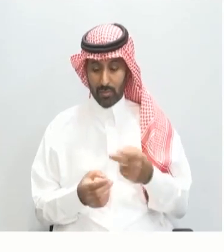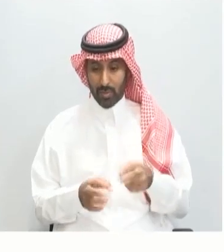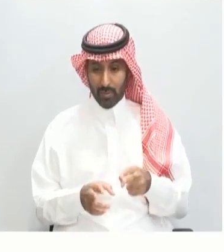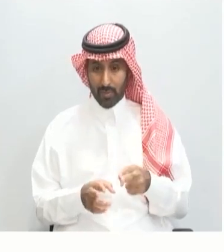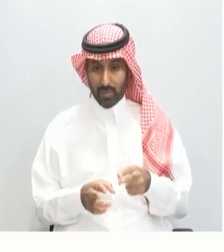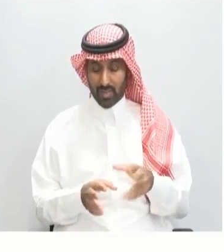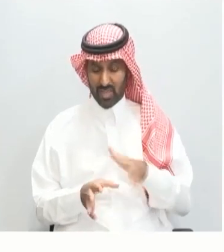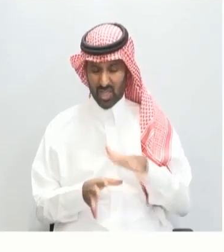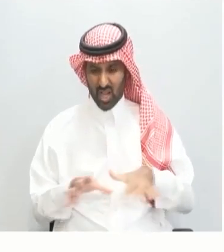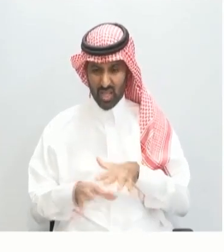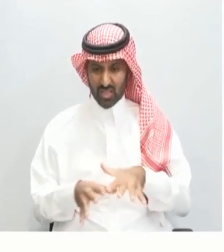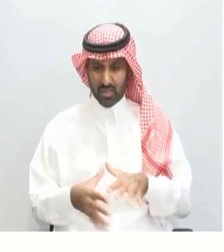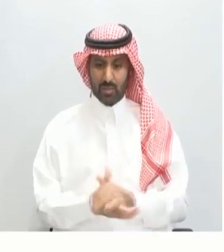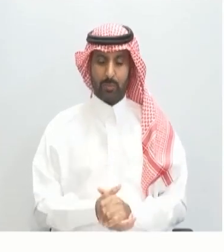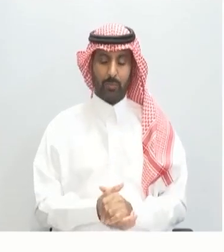الزلازل